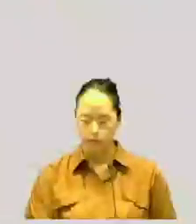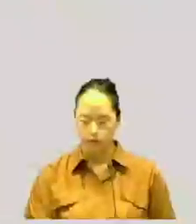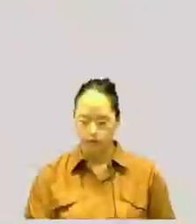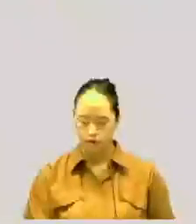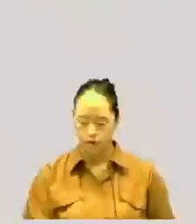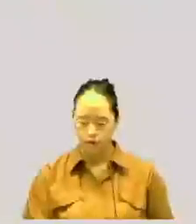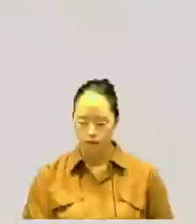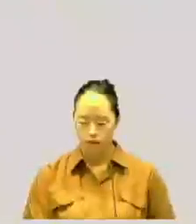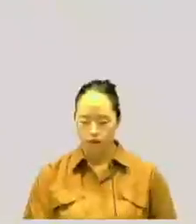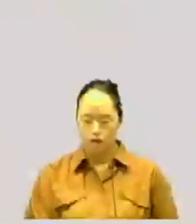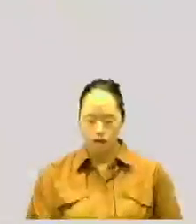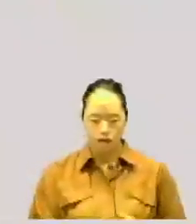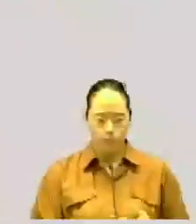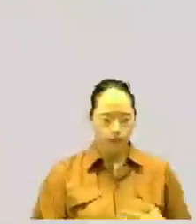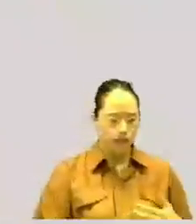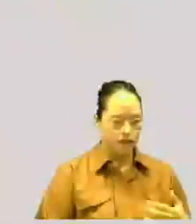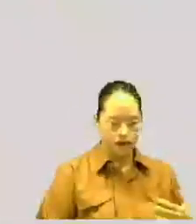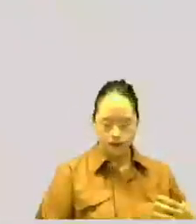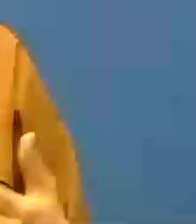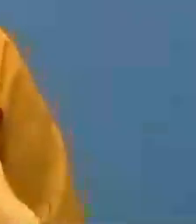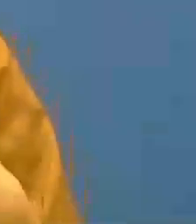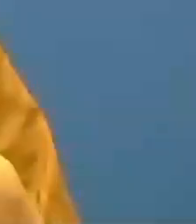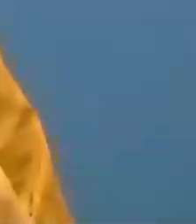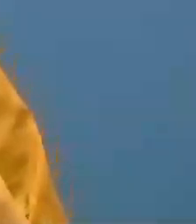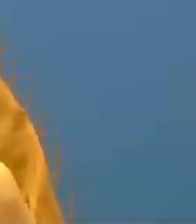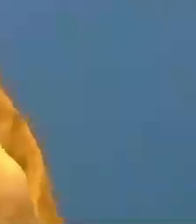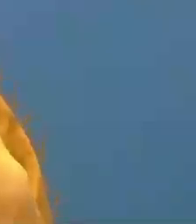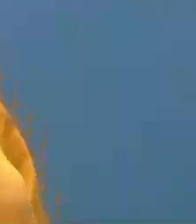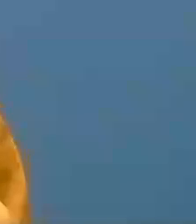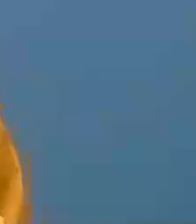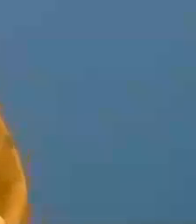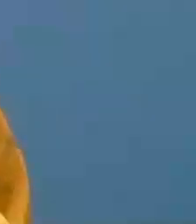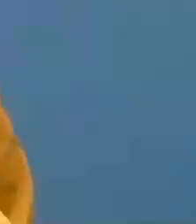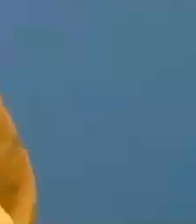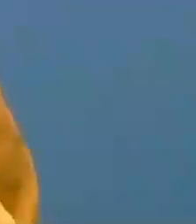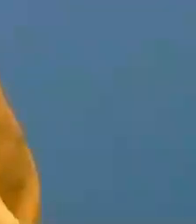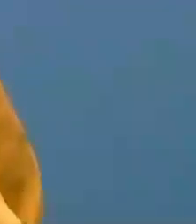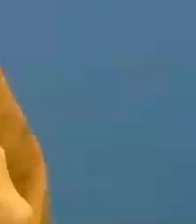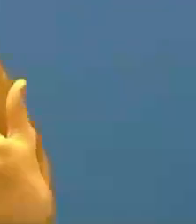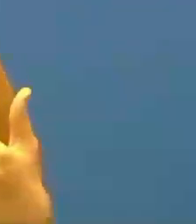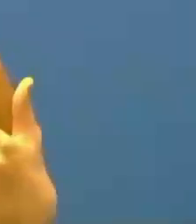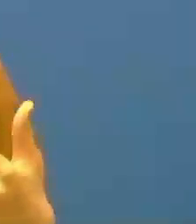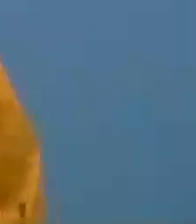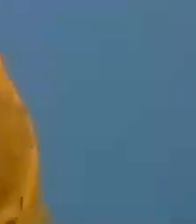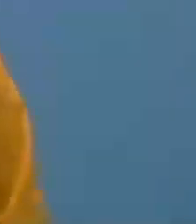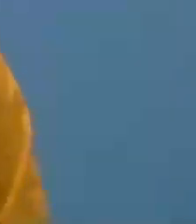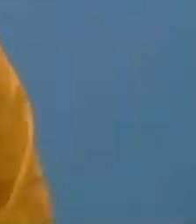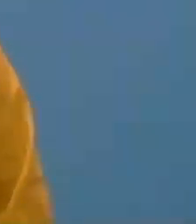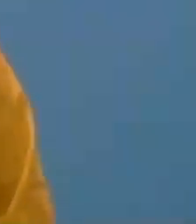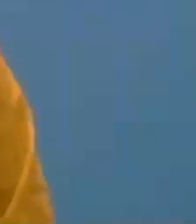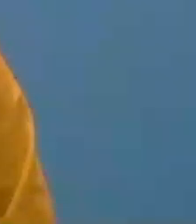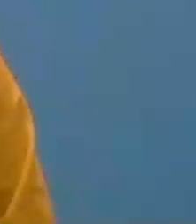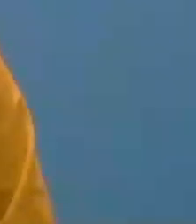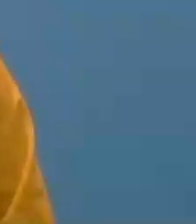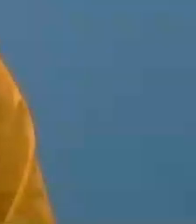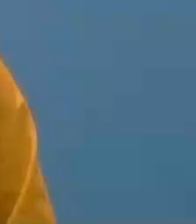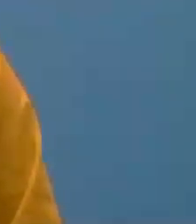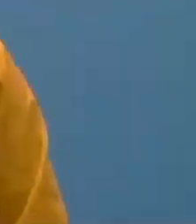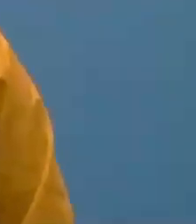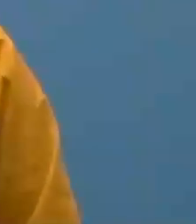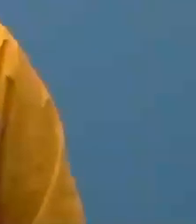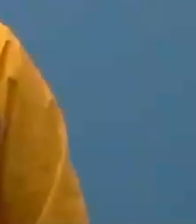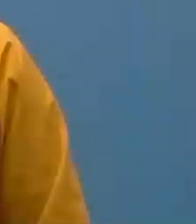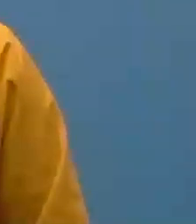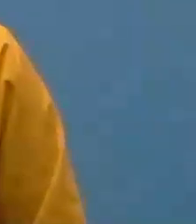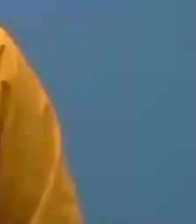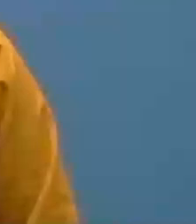一点。在我们这个学习圣经之前的时候，我们呢都自以为呢